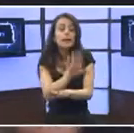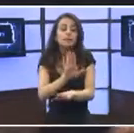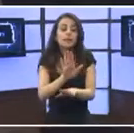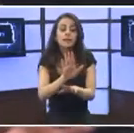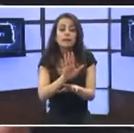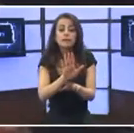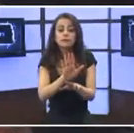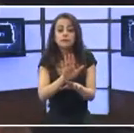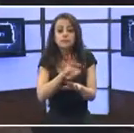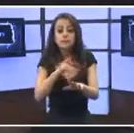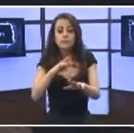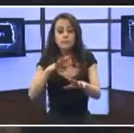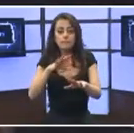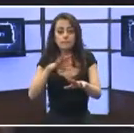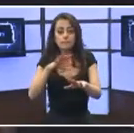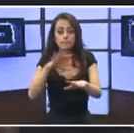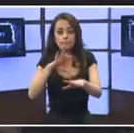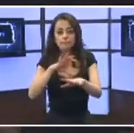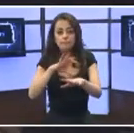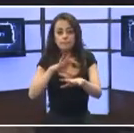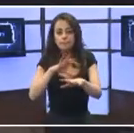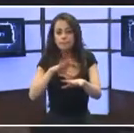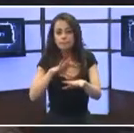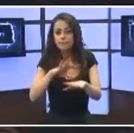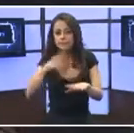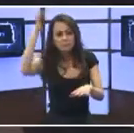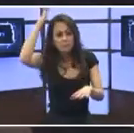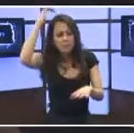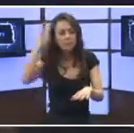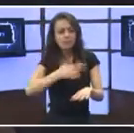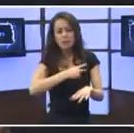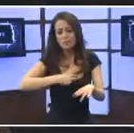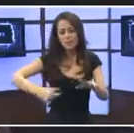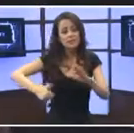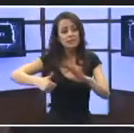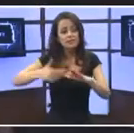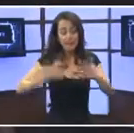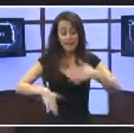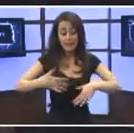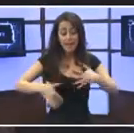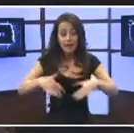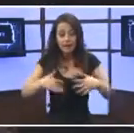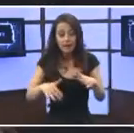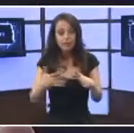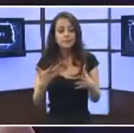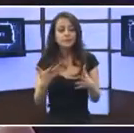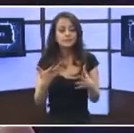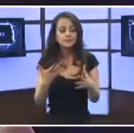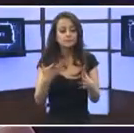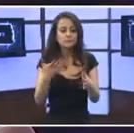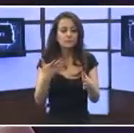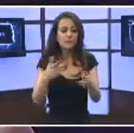oluşturduk. Ürettiklerini satıyorlar. Bağcılar Belediyesi Engelliler Sarayı'nın ürettikleri şu an mağazalarda satılıyor. Aynı zamanda para da kazanabiliyorlar.